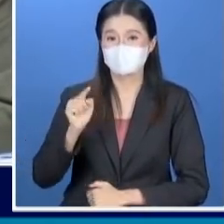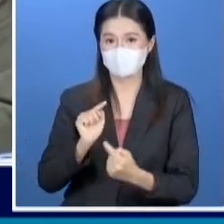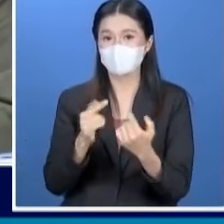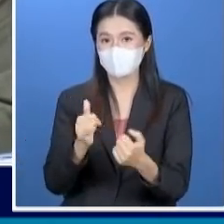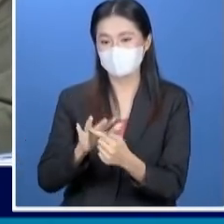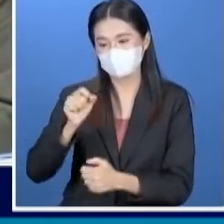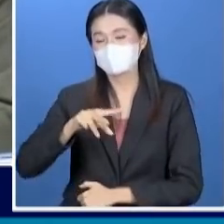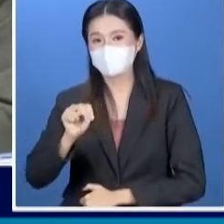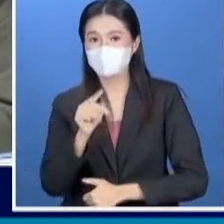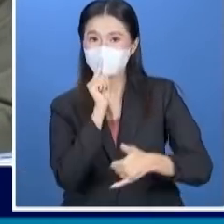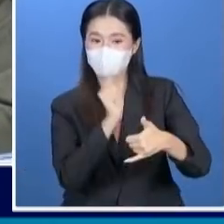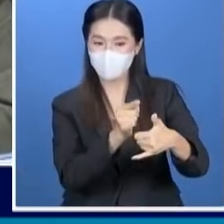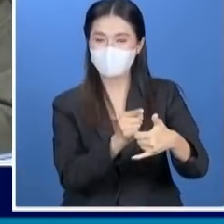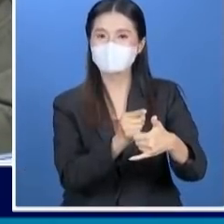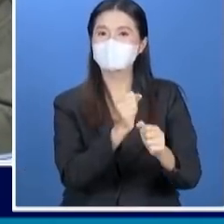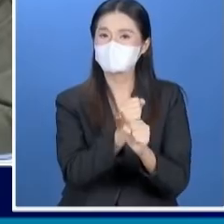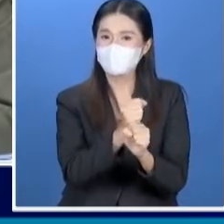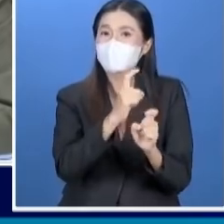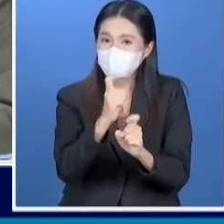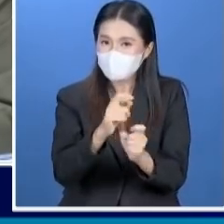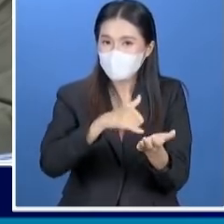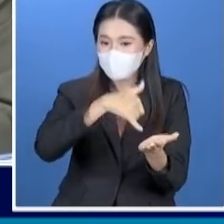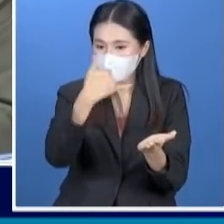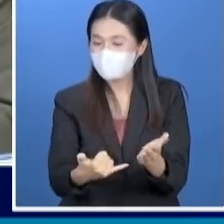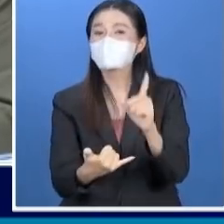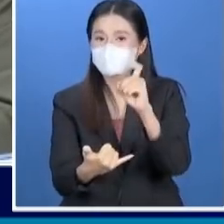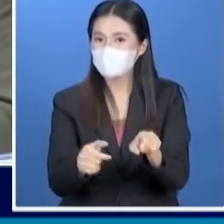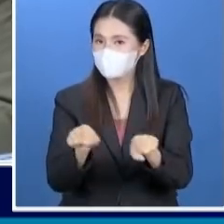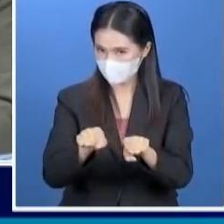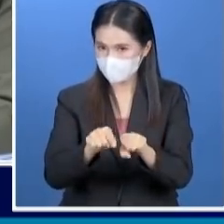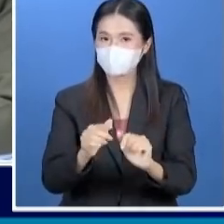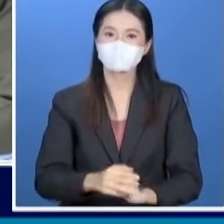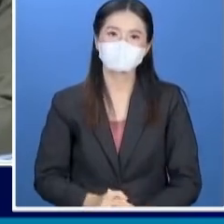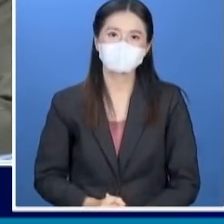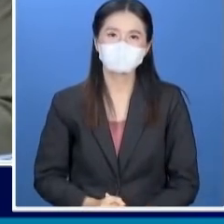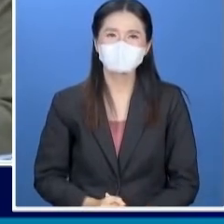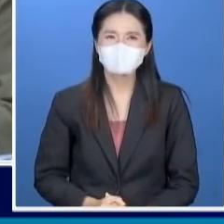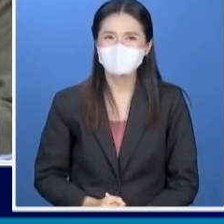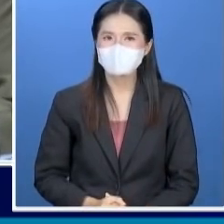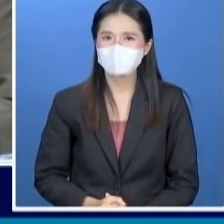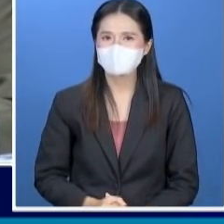ดีแจ้งข้อหาว่ากระทำประมาทเป็นเหตุผู้อื่นแก่ความตายด้วยนะครับขอบคุณครับ